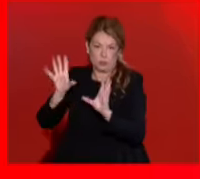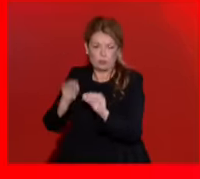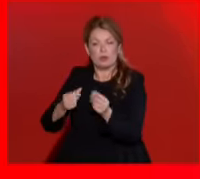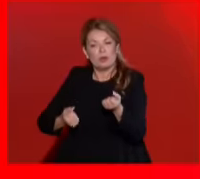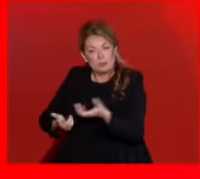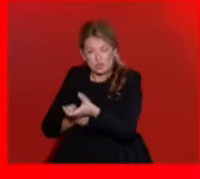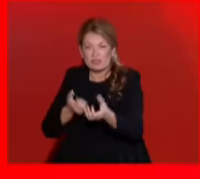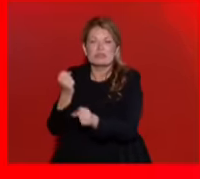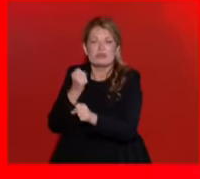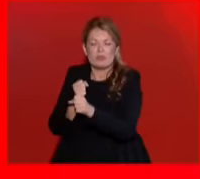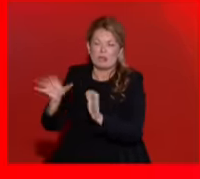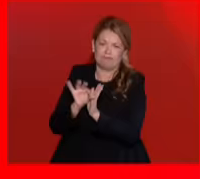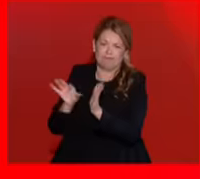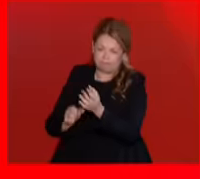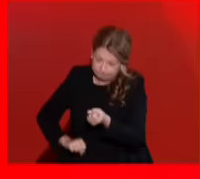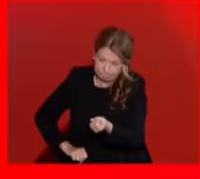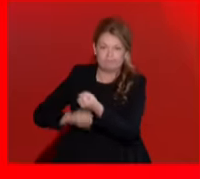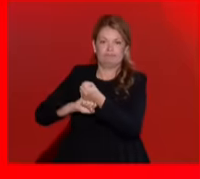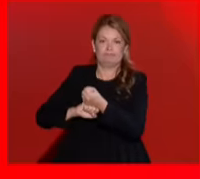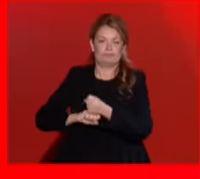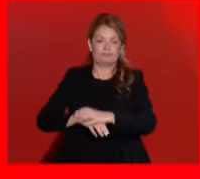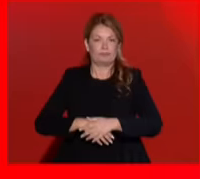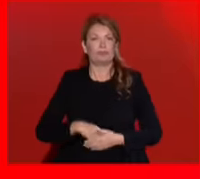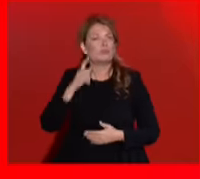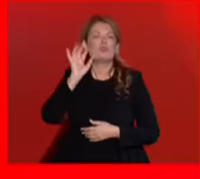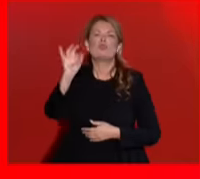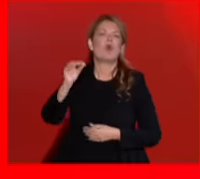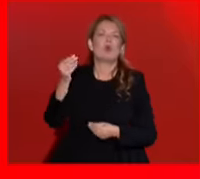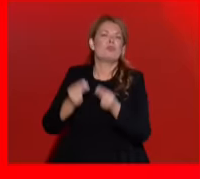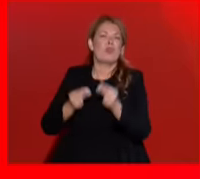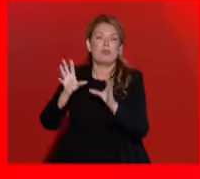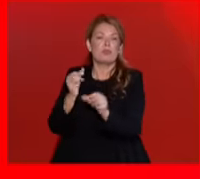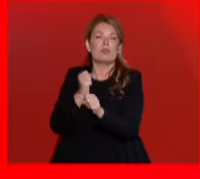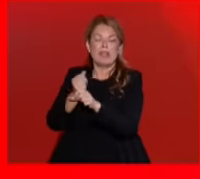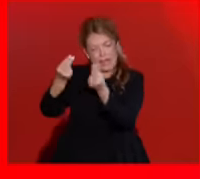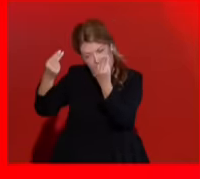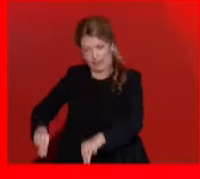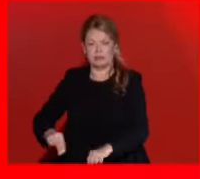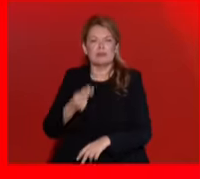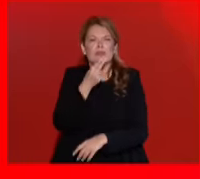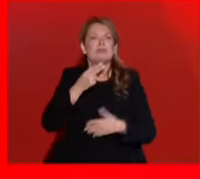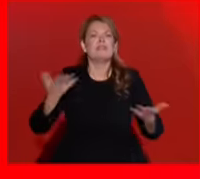να λυθεί το εργασιακό ζήτημα των πυροσβεστών. Τι σημαίνει αυτό?